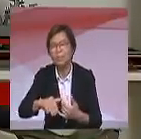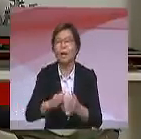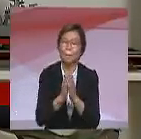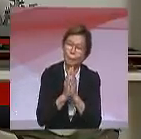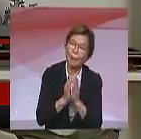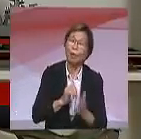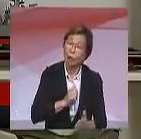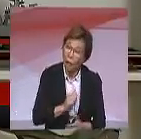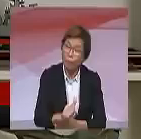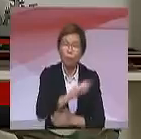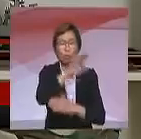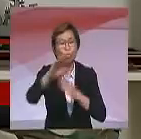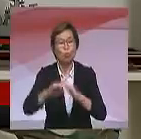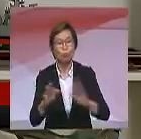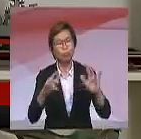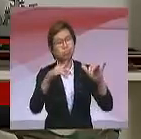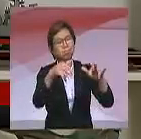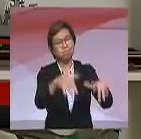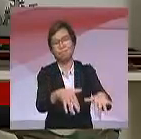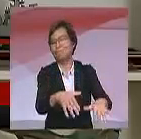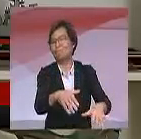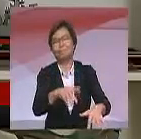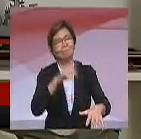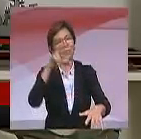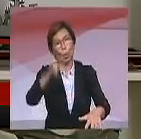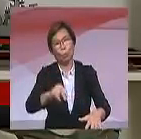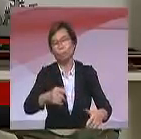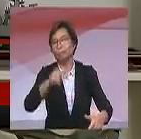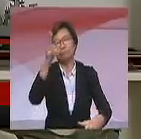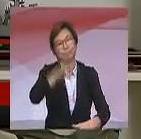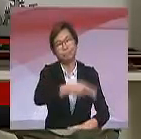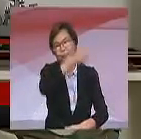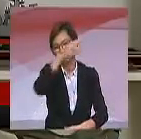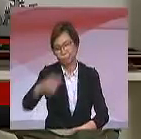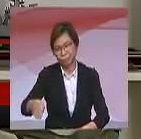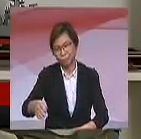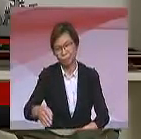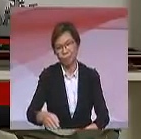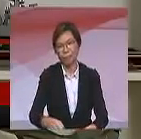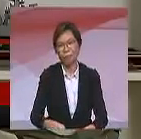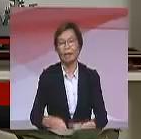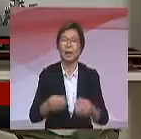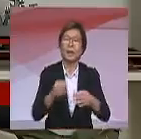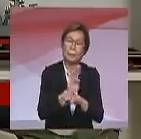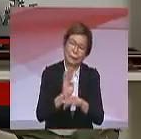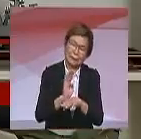keagamaan dan segala bentuk perhimpunan tidak dibenarkan. Aktiviti barter trade